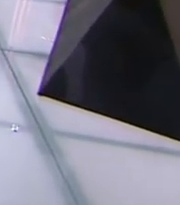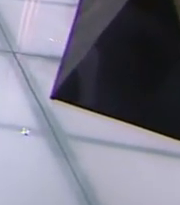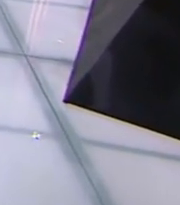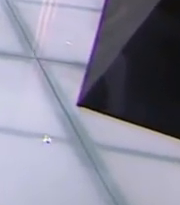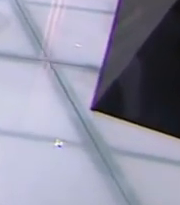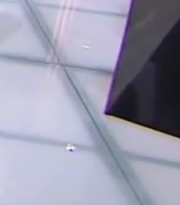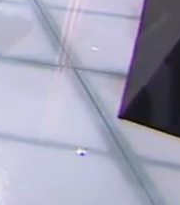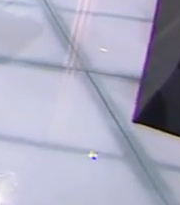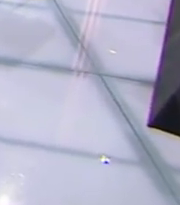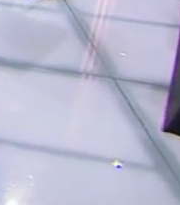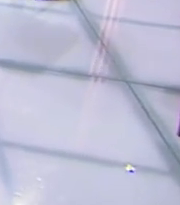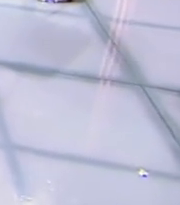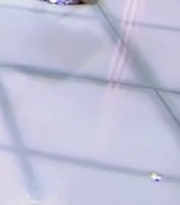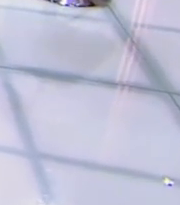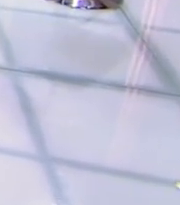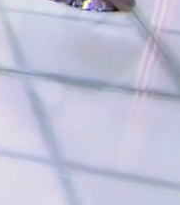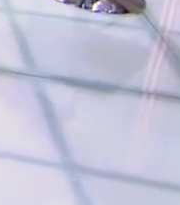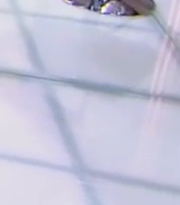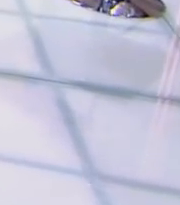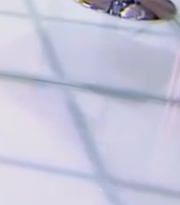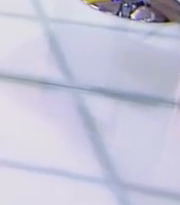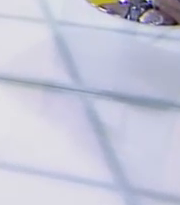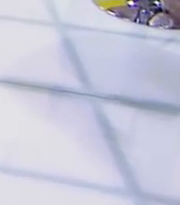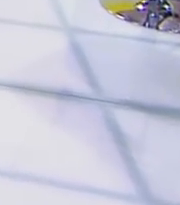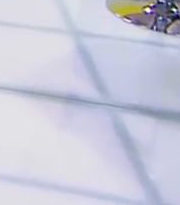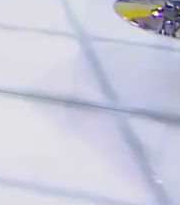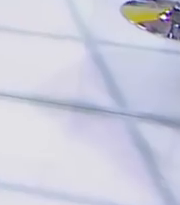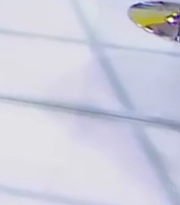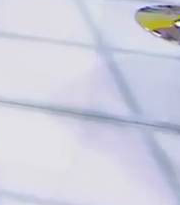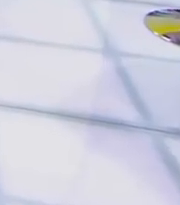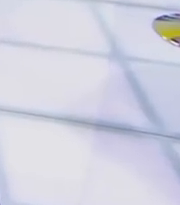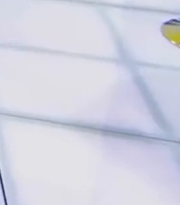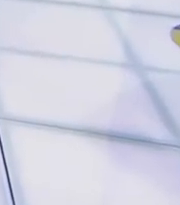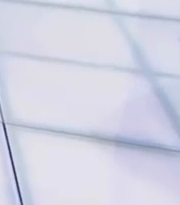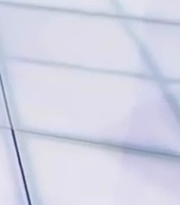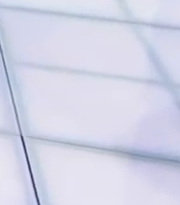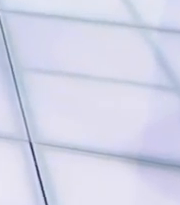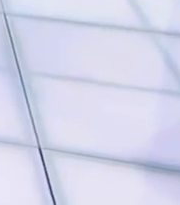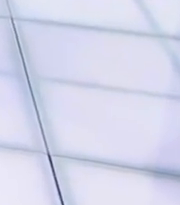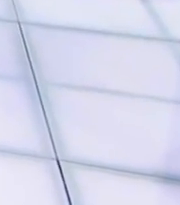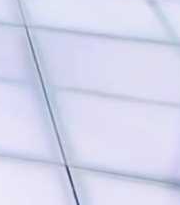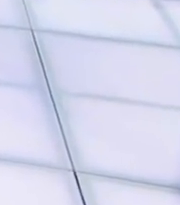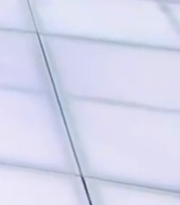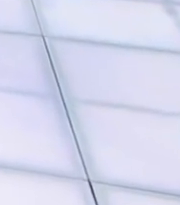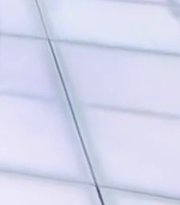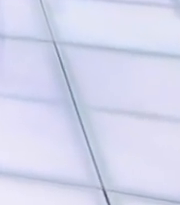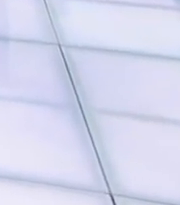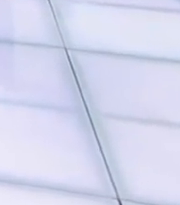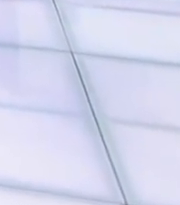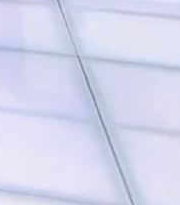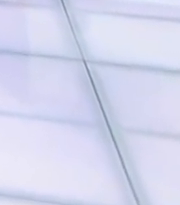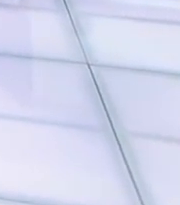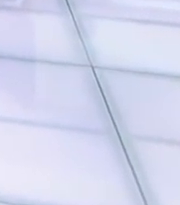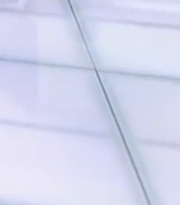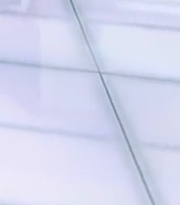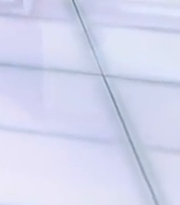დილამშვიდობისა. ეს პირველი არხია თქვენ უყურებთ გადაცემას პირადი ექიმ მარი მალაზონიას სრუდო თარგმანით. ჩვენ საუბრობთ ადამიანზე მისი